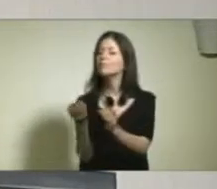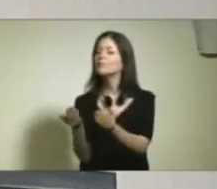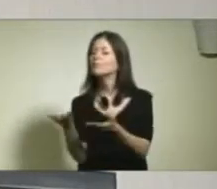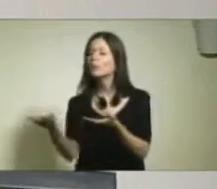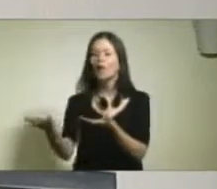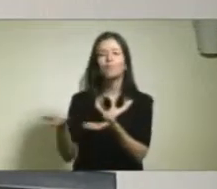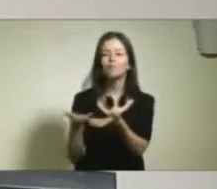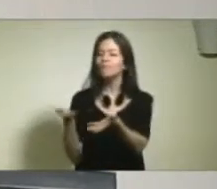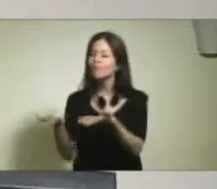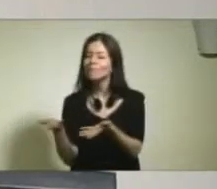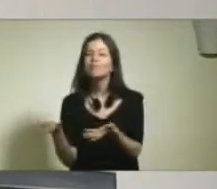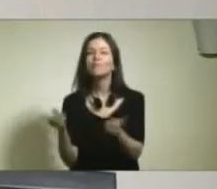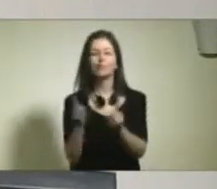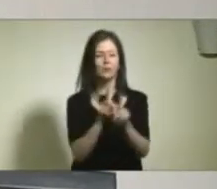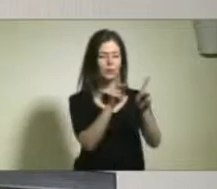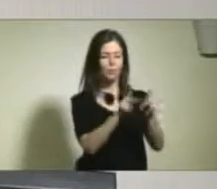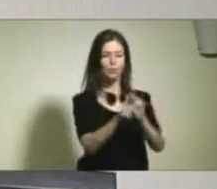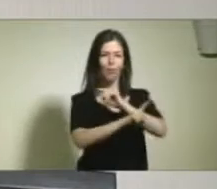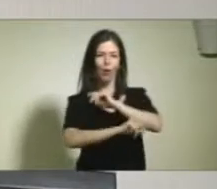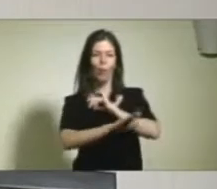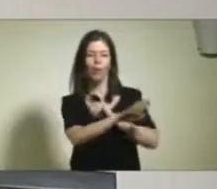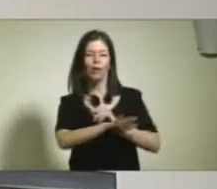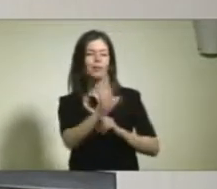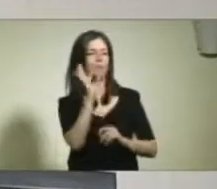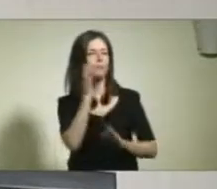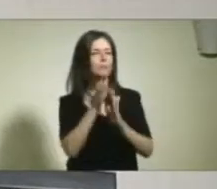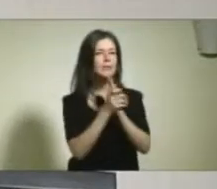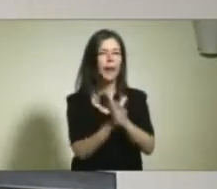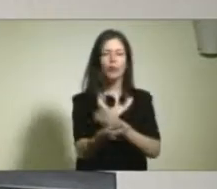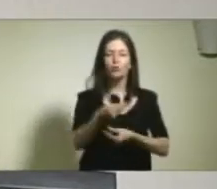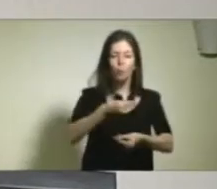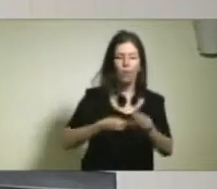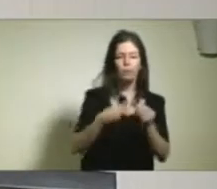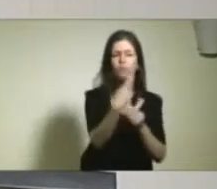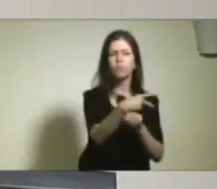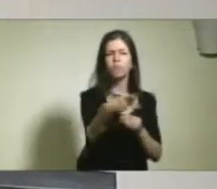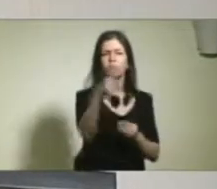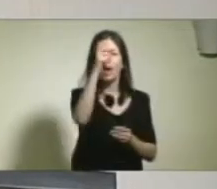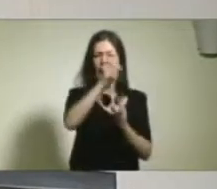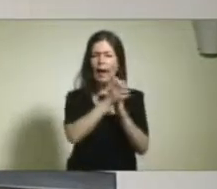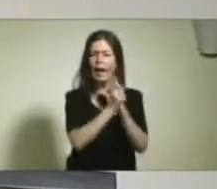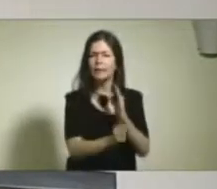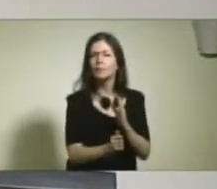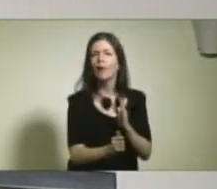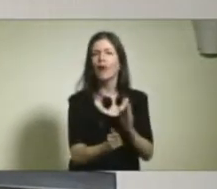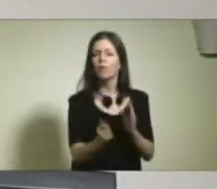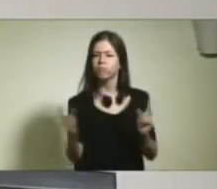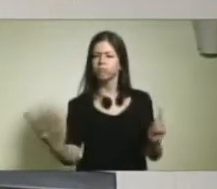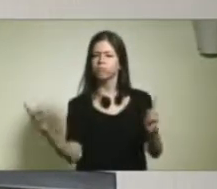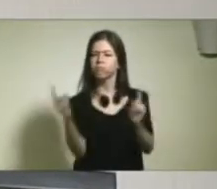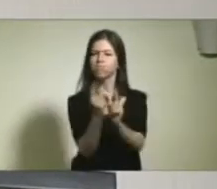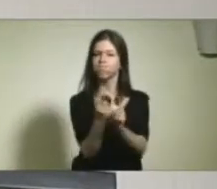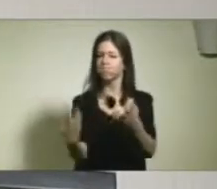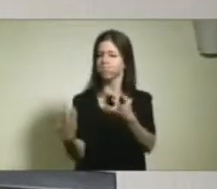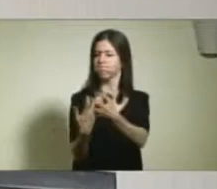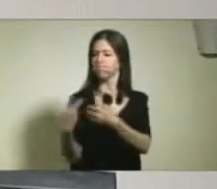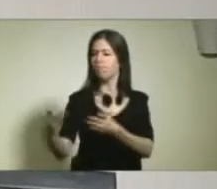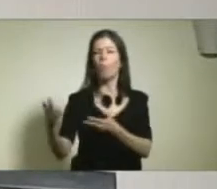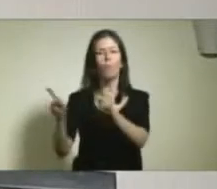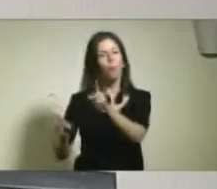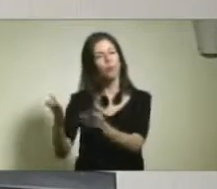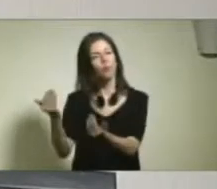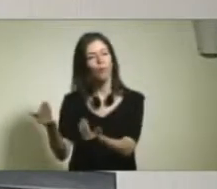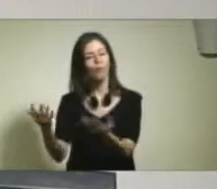toute l'équipe de spécialistes commerciaux, des experts, pour aller au plus près de leurs besoins et